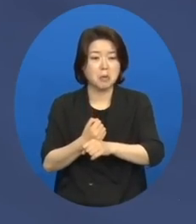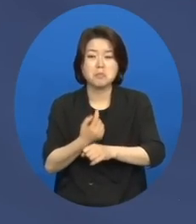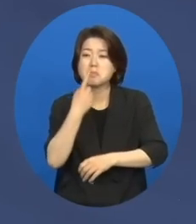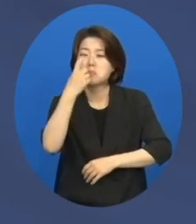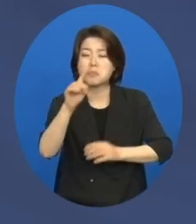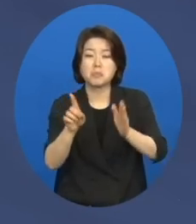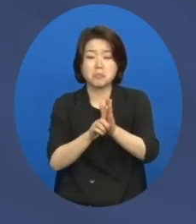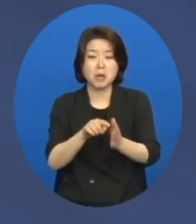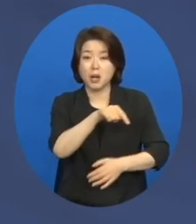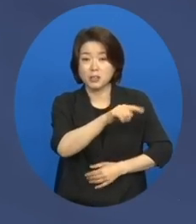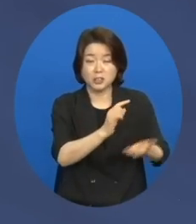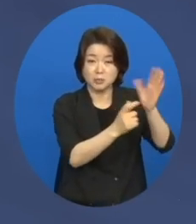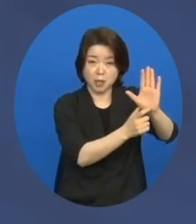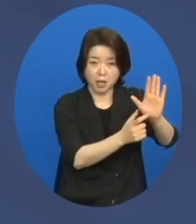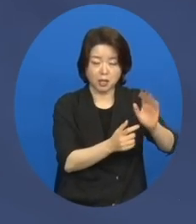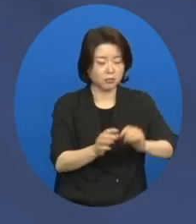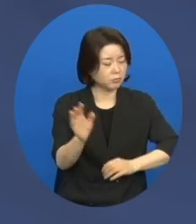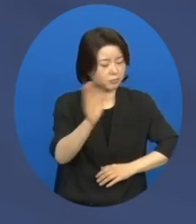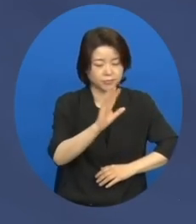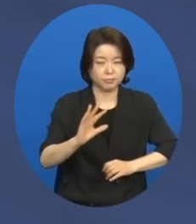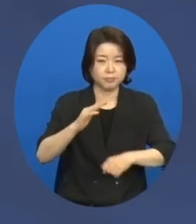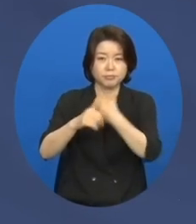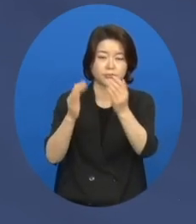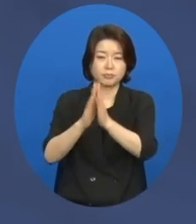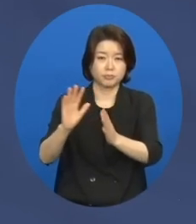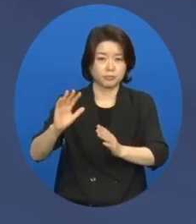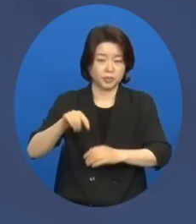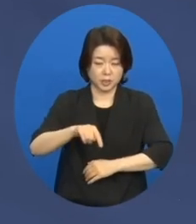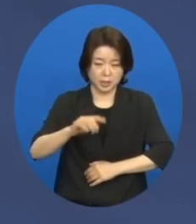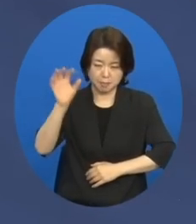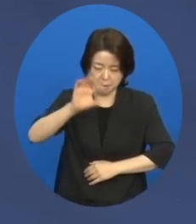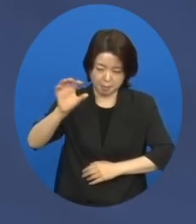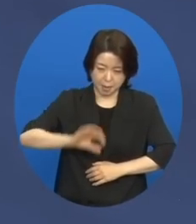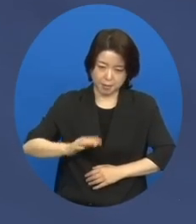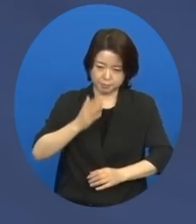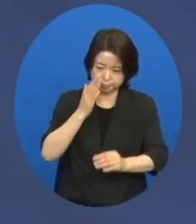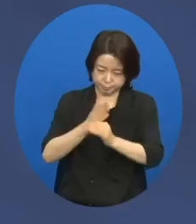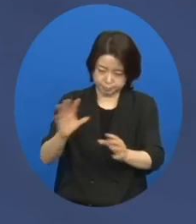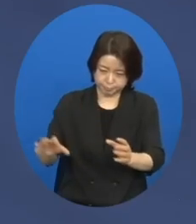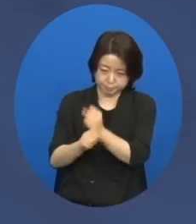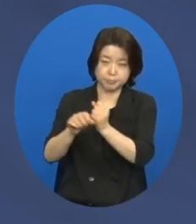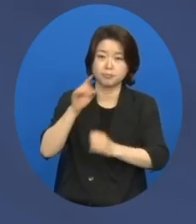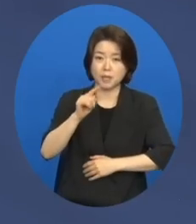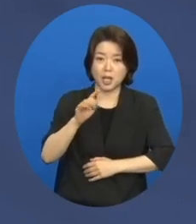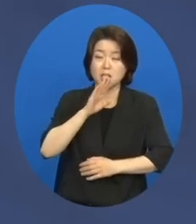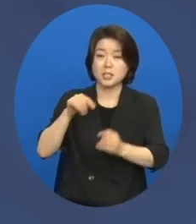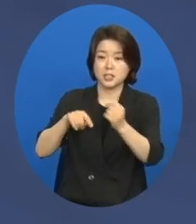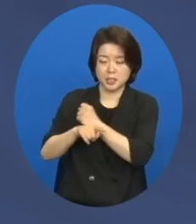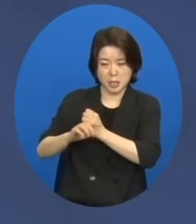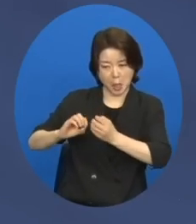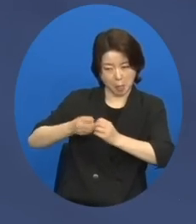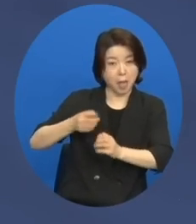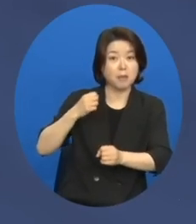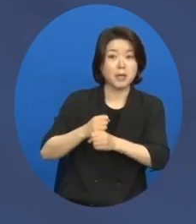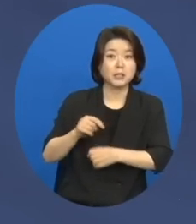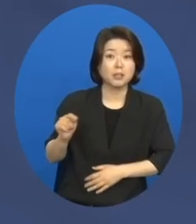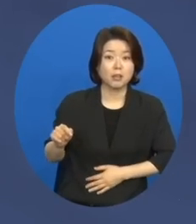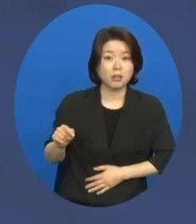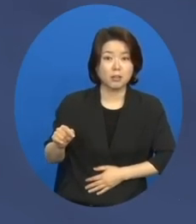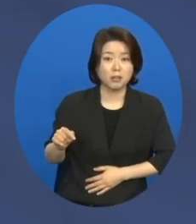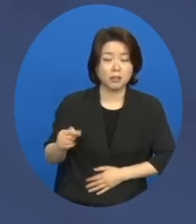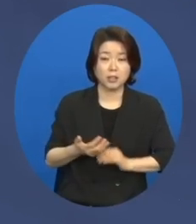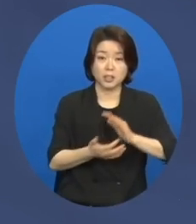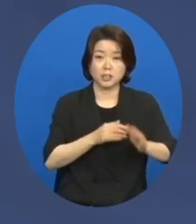하든 성경이 이토록 반복하고 핵심적으로 말하는 이 진리를 왜곡시키는 건 여러분 이건